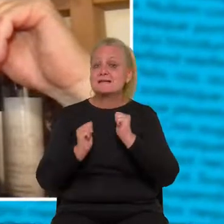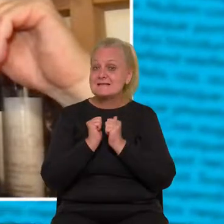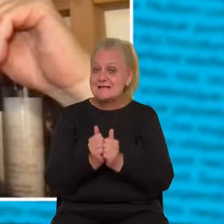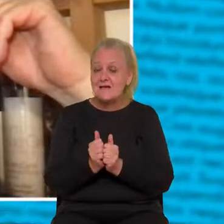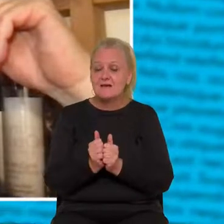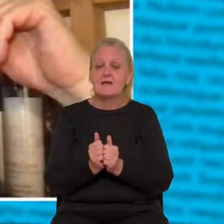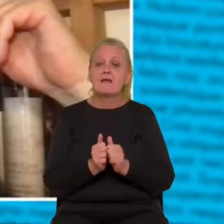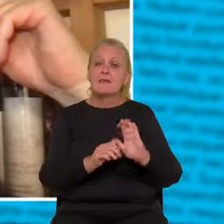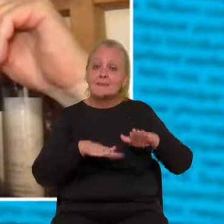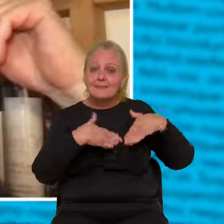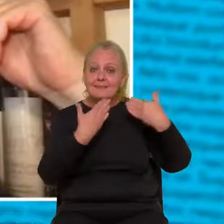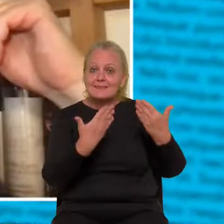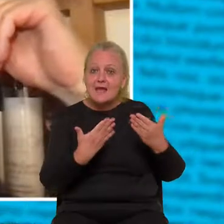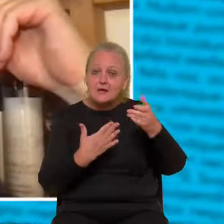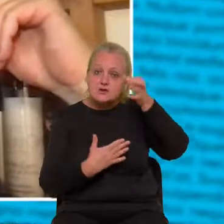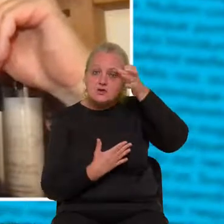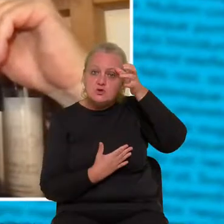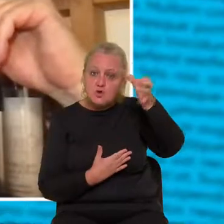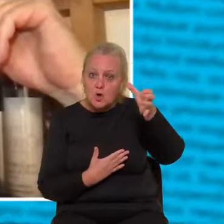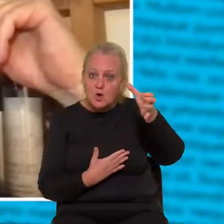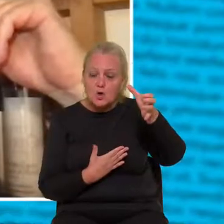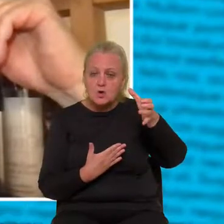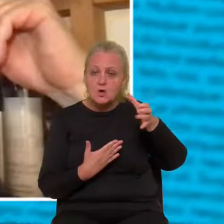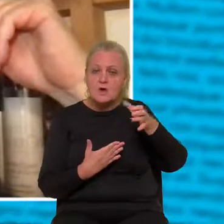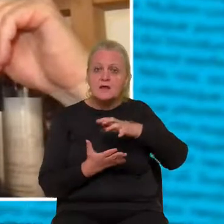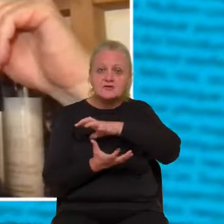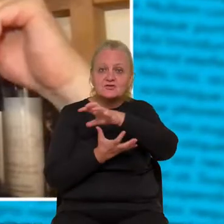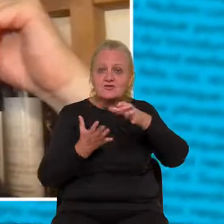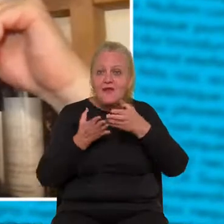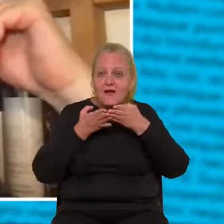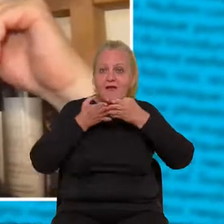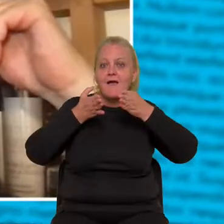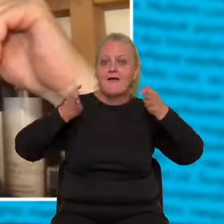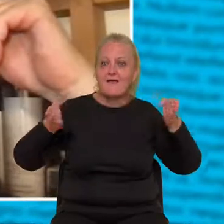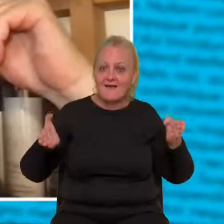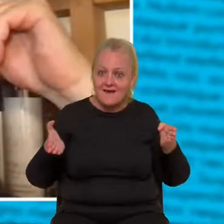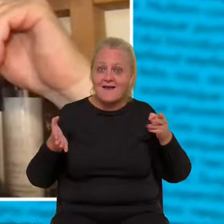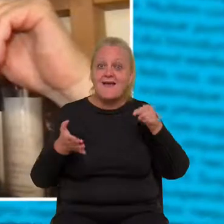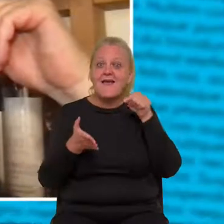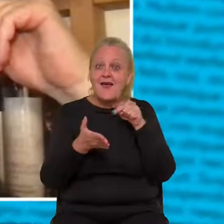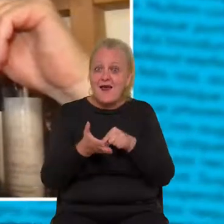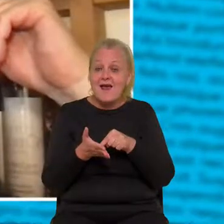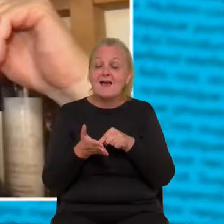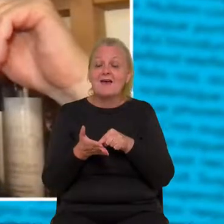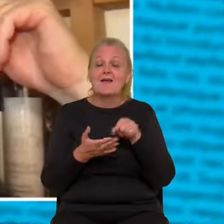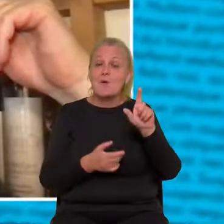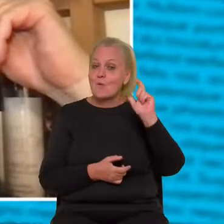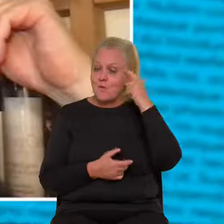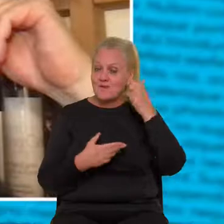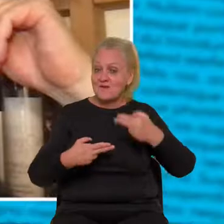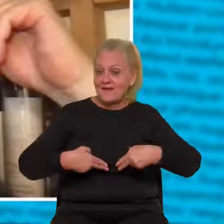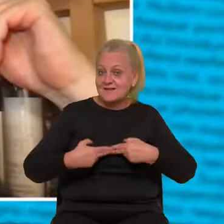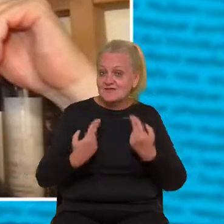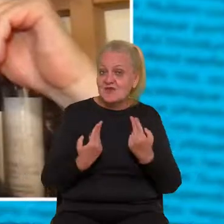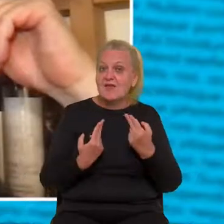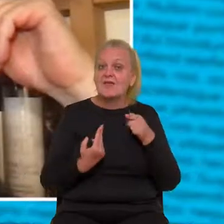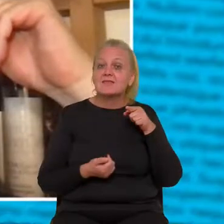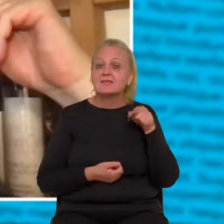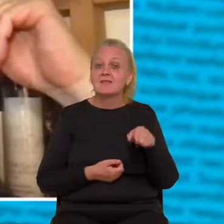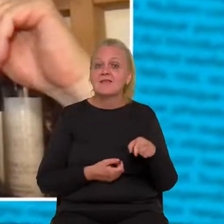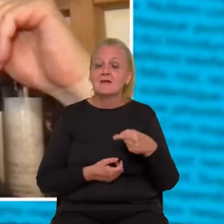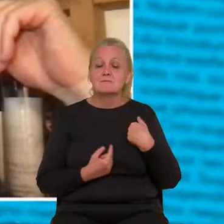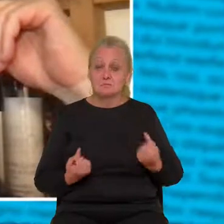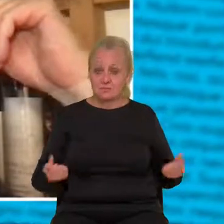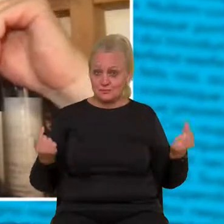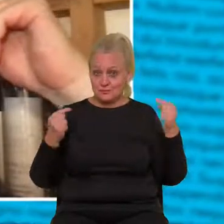otwierają zdolność do rozszerzenia naszego wszechświata. A jednocześnie, szczególnie takie dni, kiedy